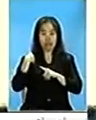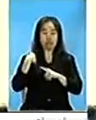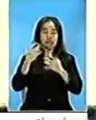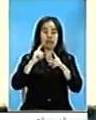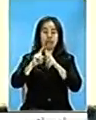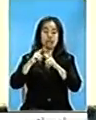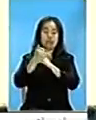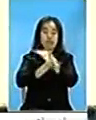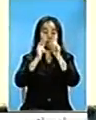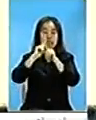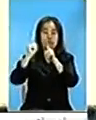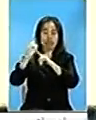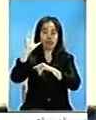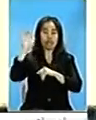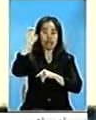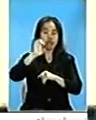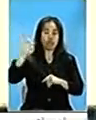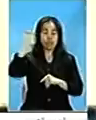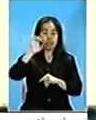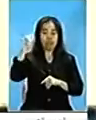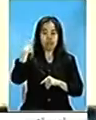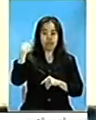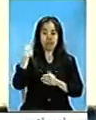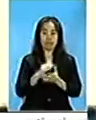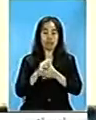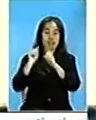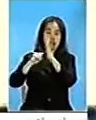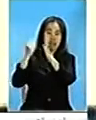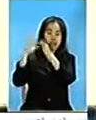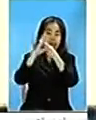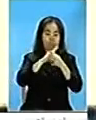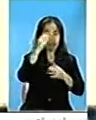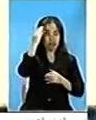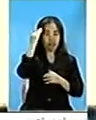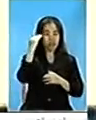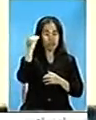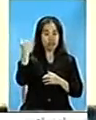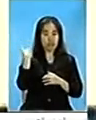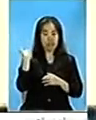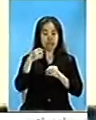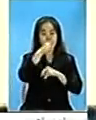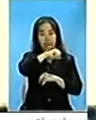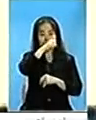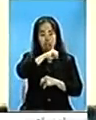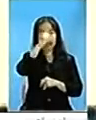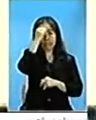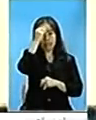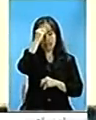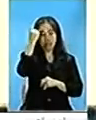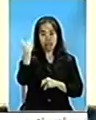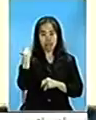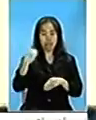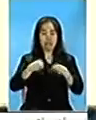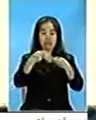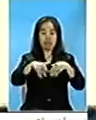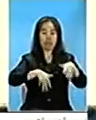แล้วก็ในหลายๆประเทศในยุโรปเนี่ยแม้กระทั่งมันก็เริ่มที่จะเข้ามาที่เกาหลีแม้กระทั่งที่ไต้หวันที่ญี่ปุ่นให้ประชาชน